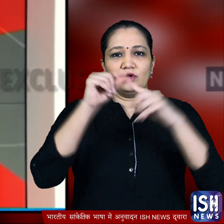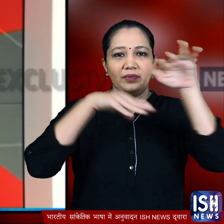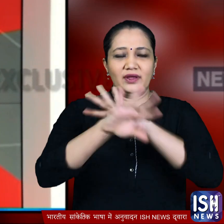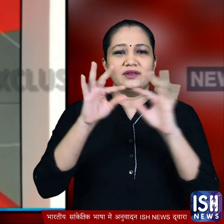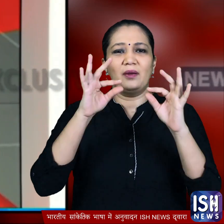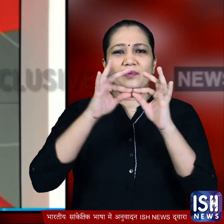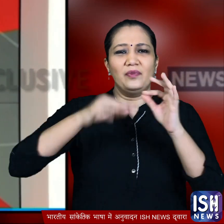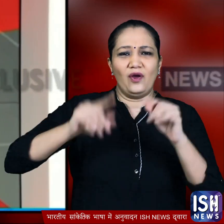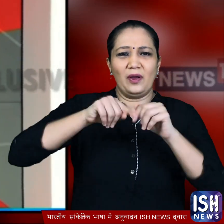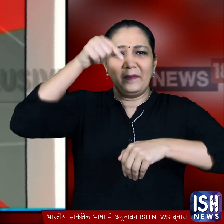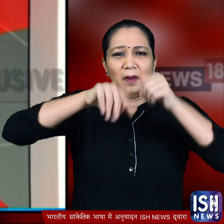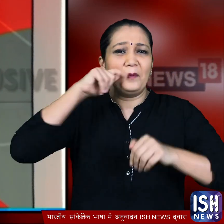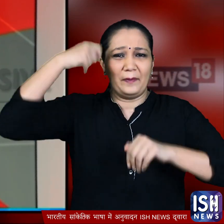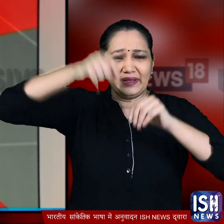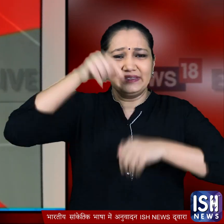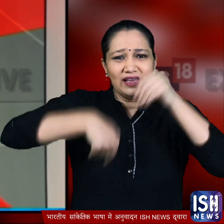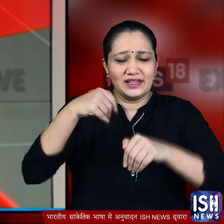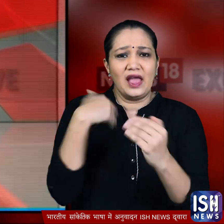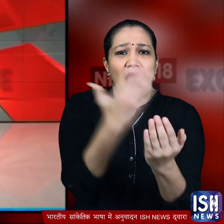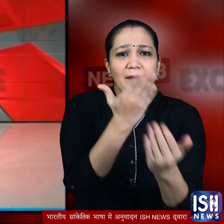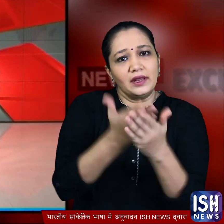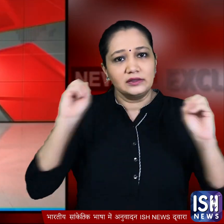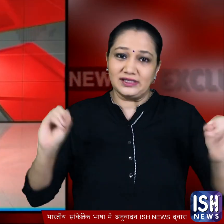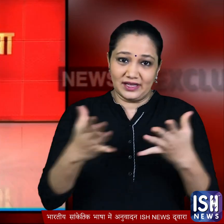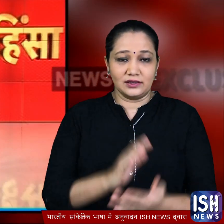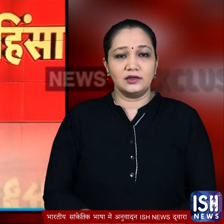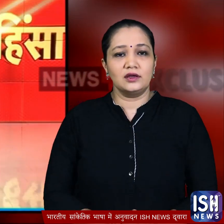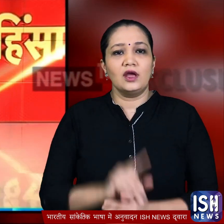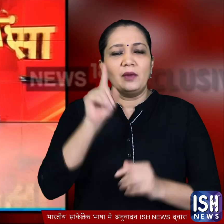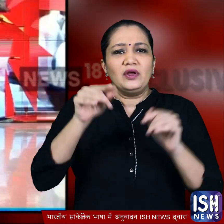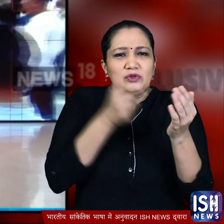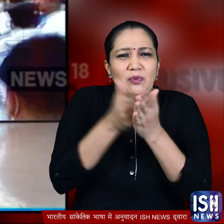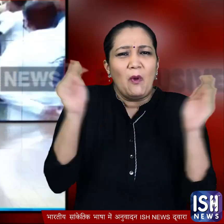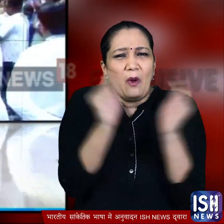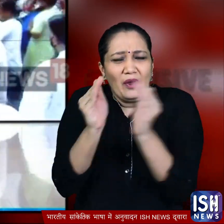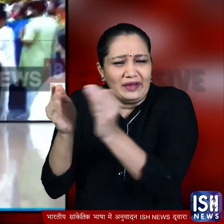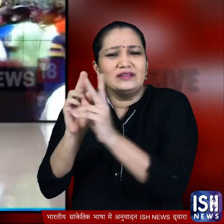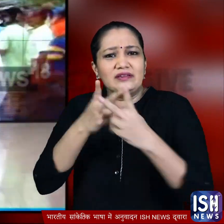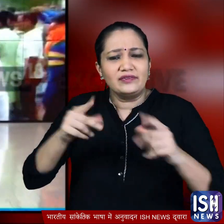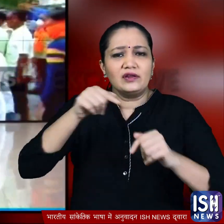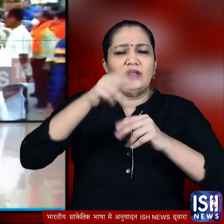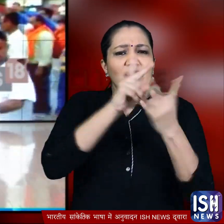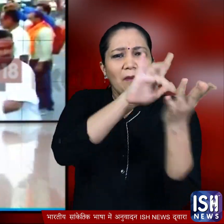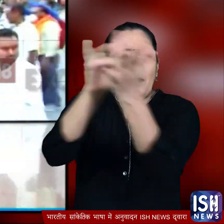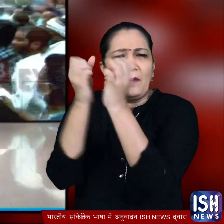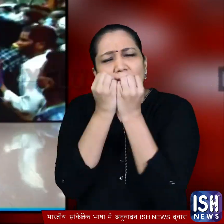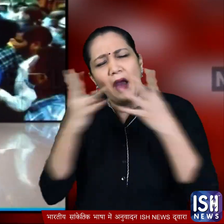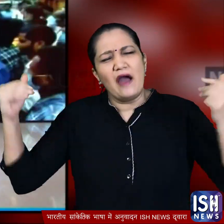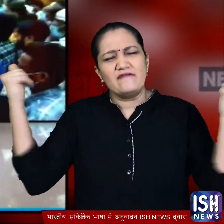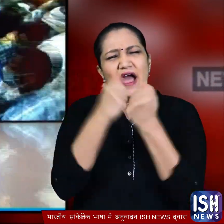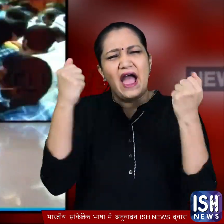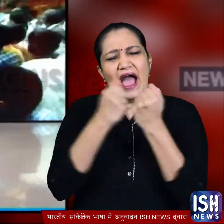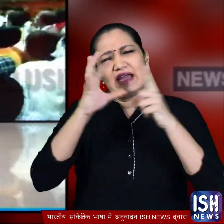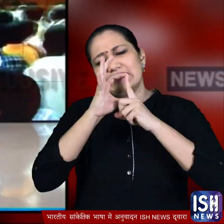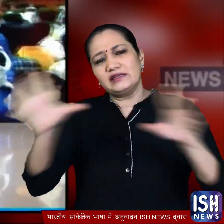यूपी में ब्लॉक प्रमुख के चुनावों में नामांकन भरने की प्रक्रिया शुरू हो गई, लेकिन इन छोटे चुनावों के लिए राज्य के कई जिलों में बड़ी हिंसा